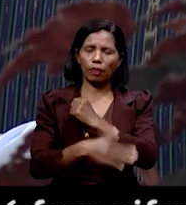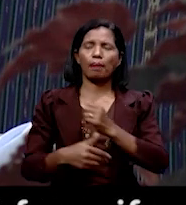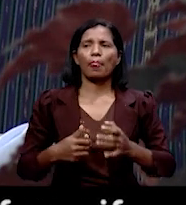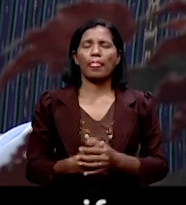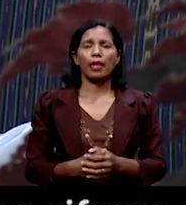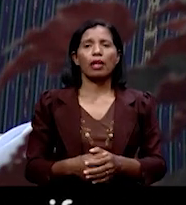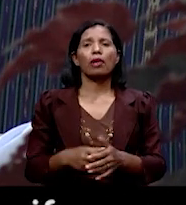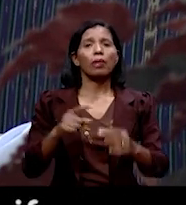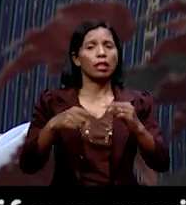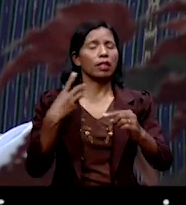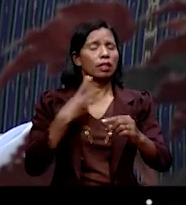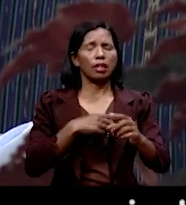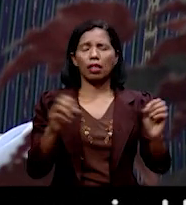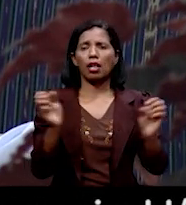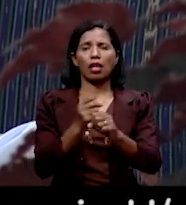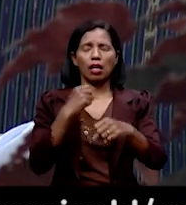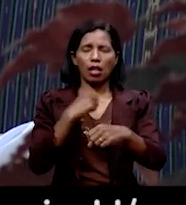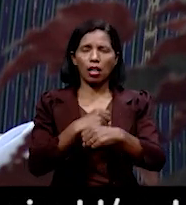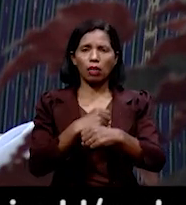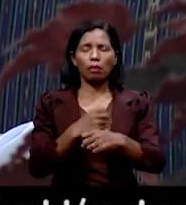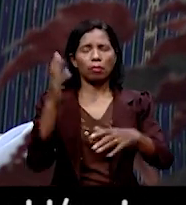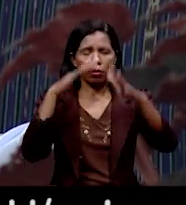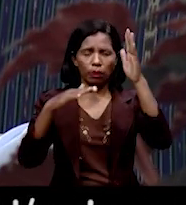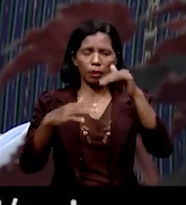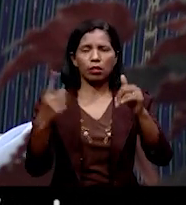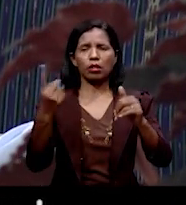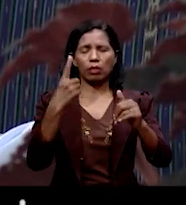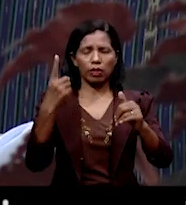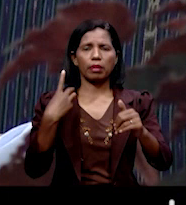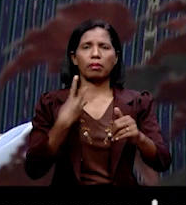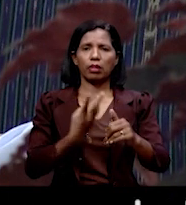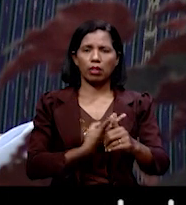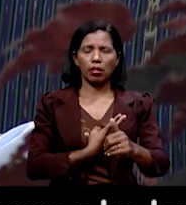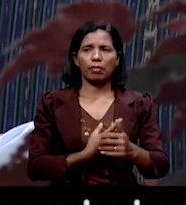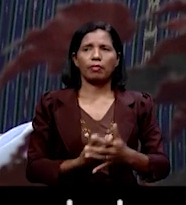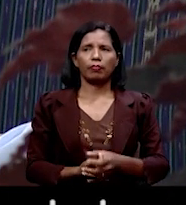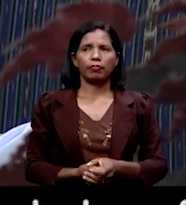Bahira itala halu hani sani problema seri baita. Problema bo tep tepes baita.